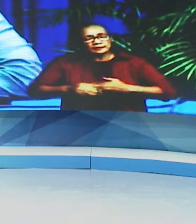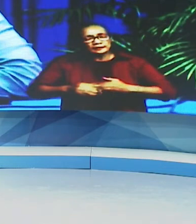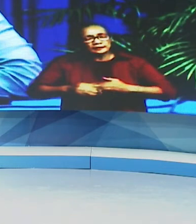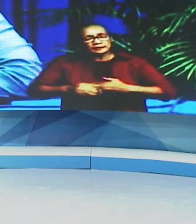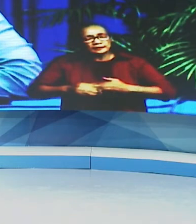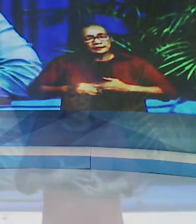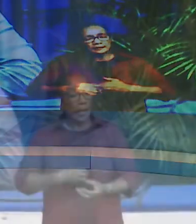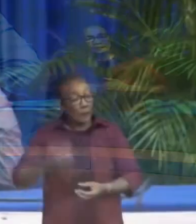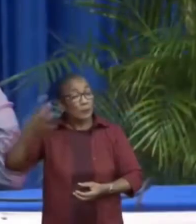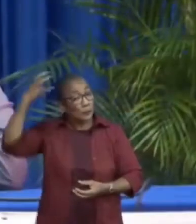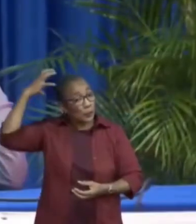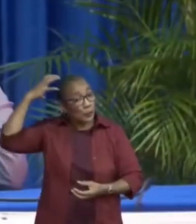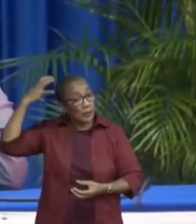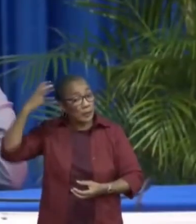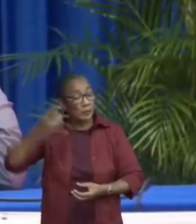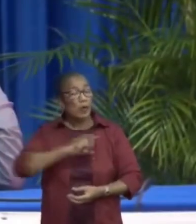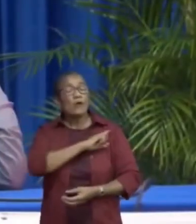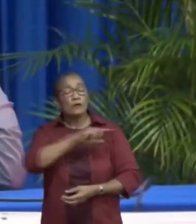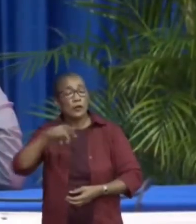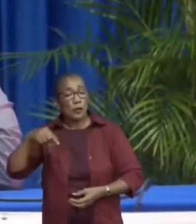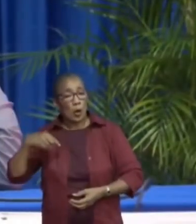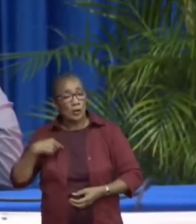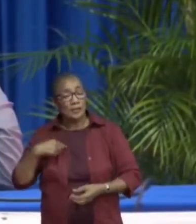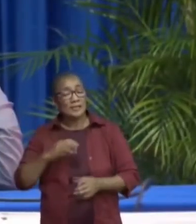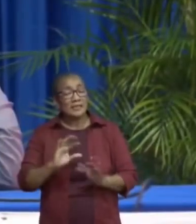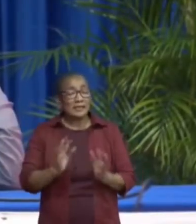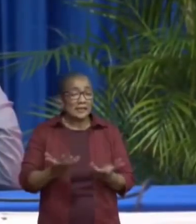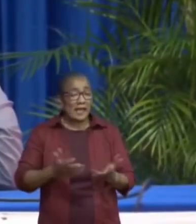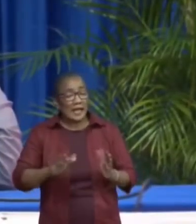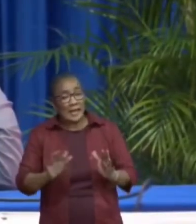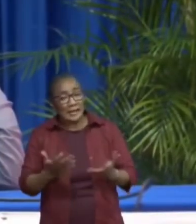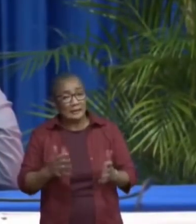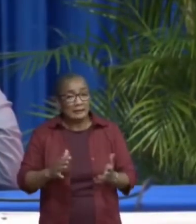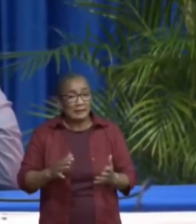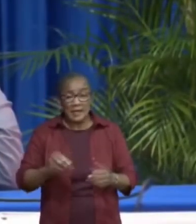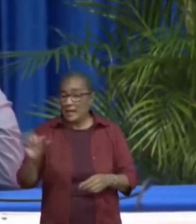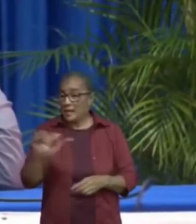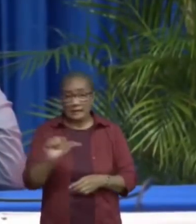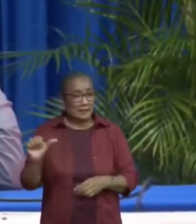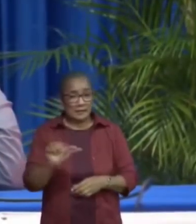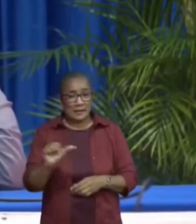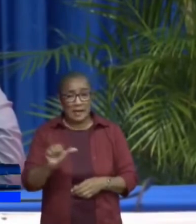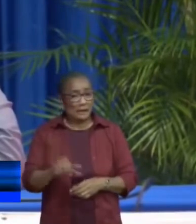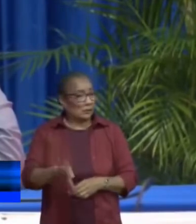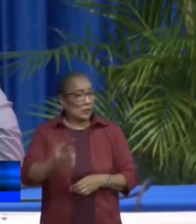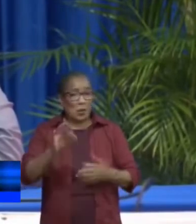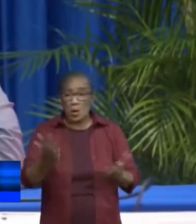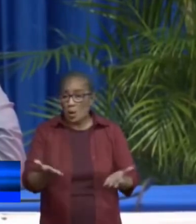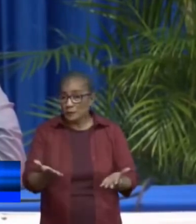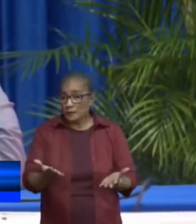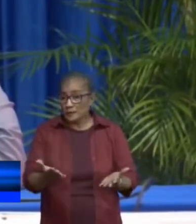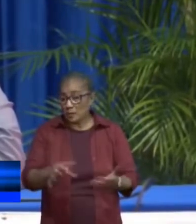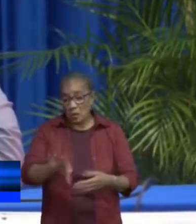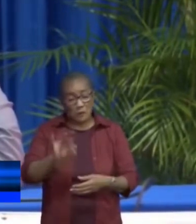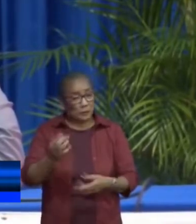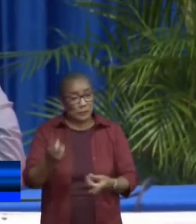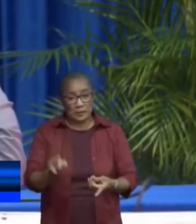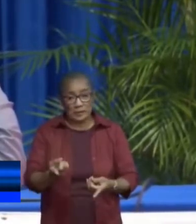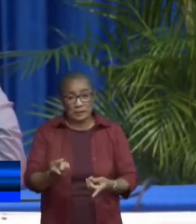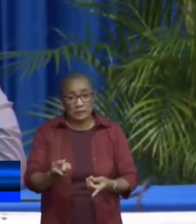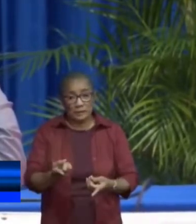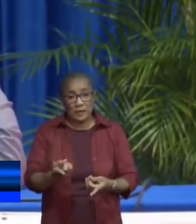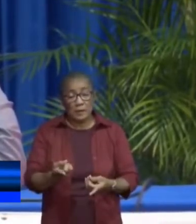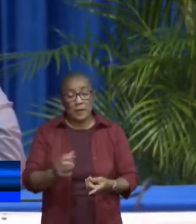vinden. Voor ons is het eigenlijk er is geen andere optie als dat we zeker met de